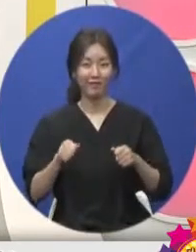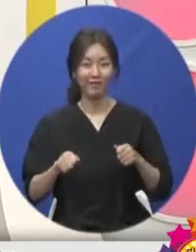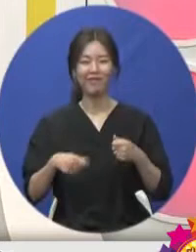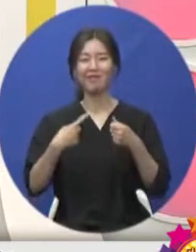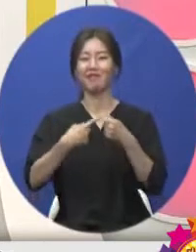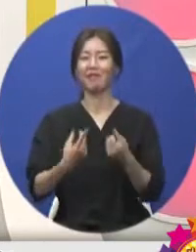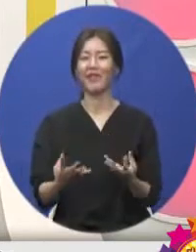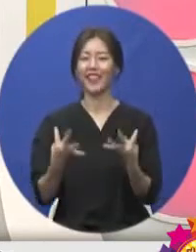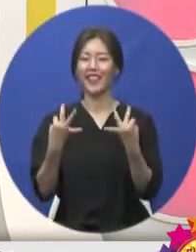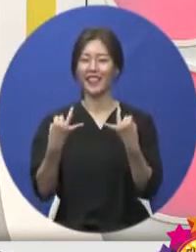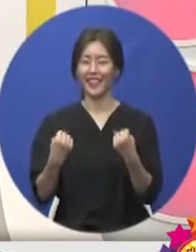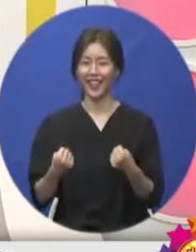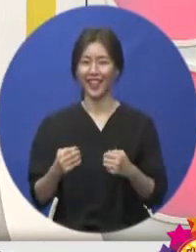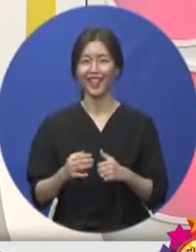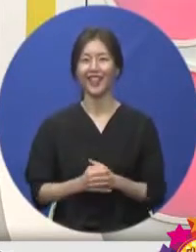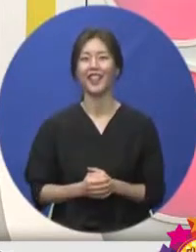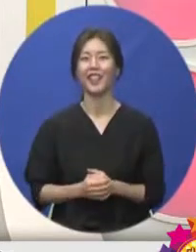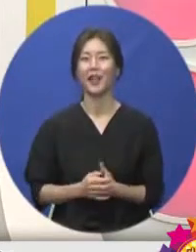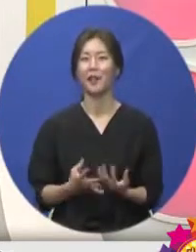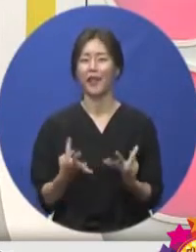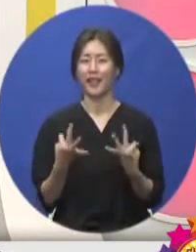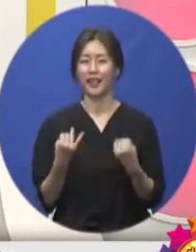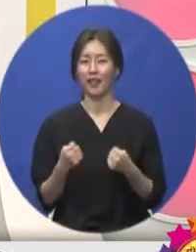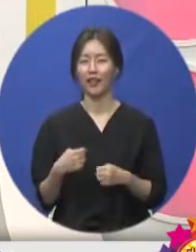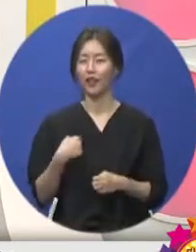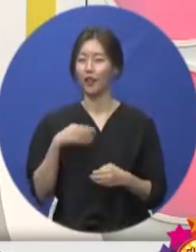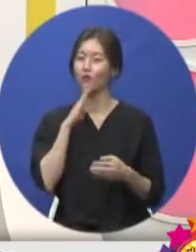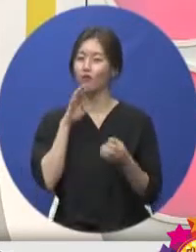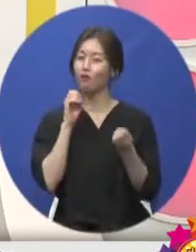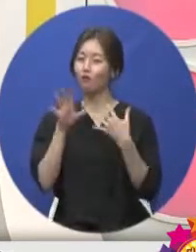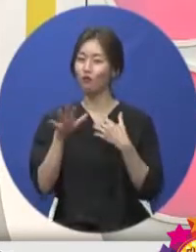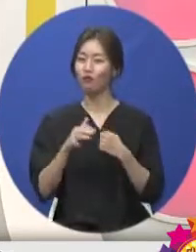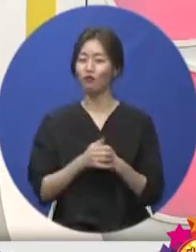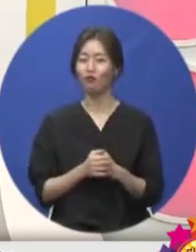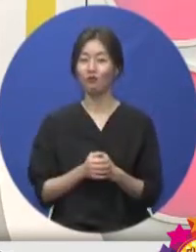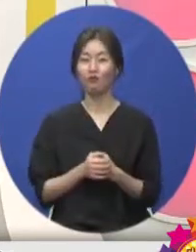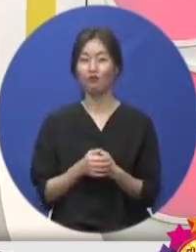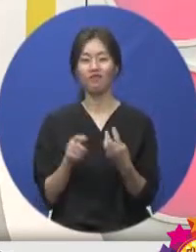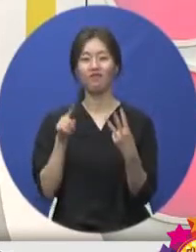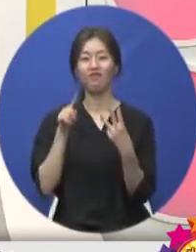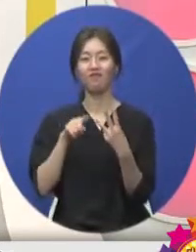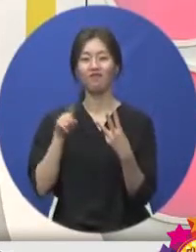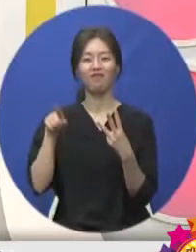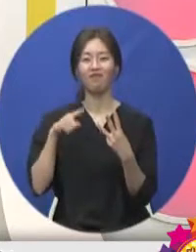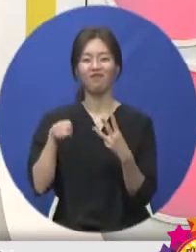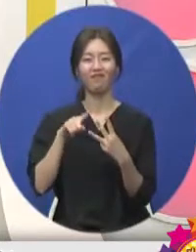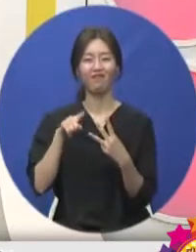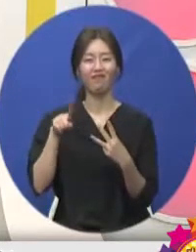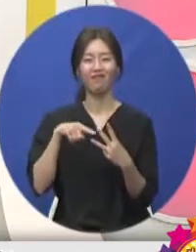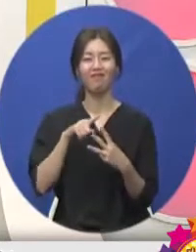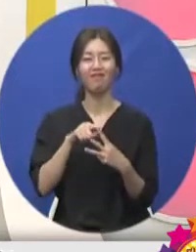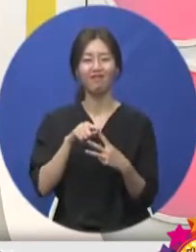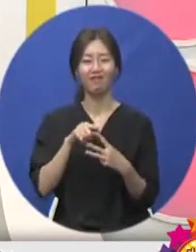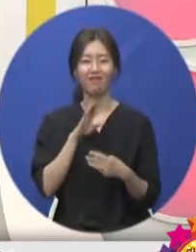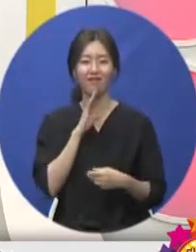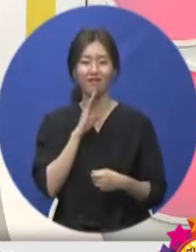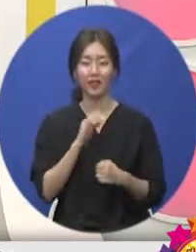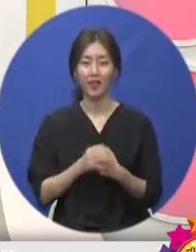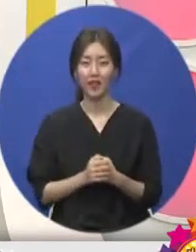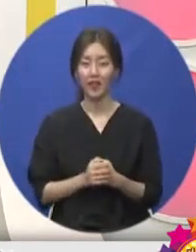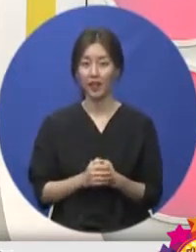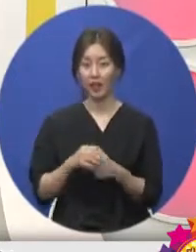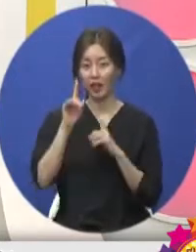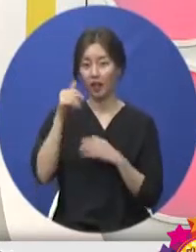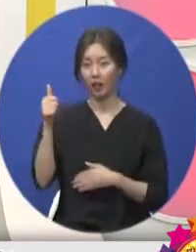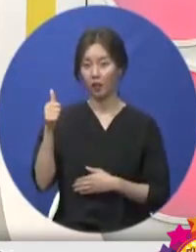두구두구두구두구두구 1번 아, 많다. 맞췄네 내가. 그러게요. 왜? 두 개는 아니니까 이거 분명히. 두 개는 아니니까. 아니 이병욱